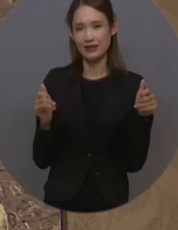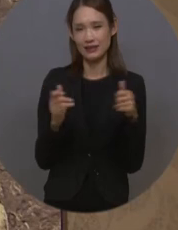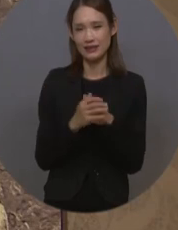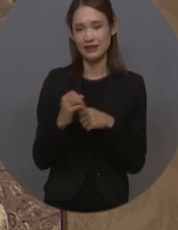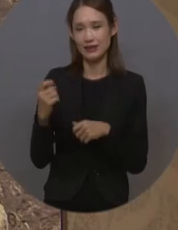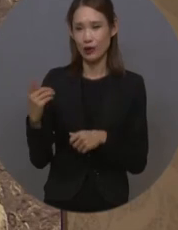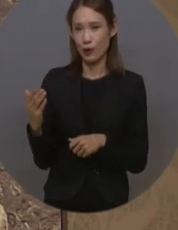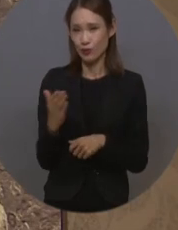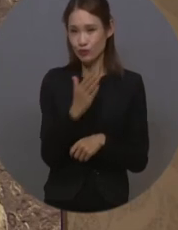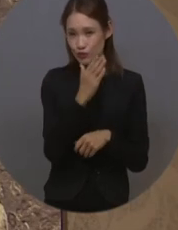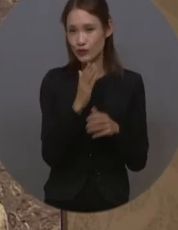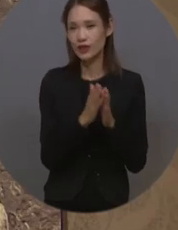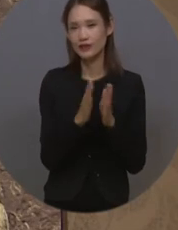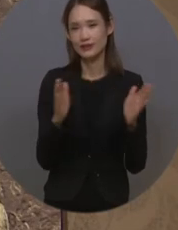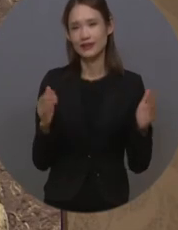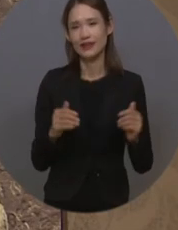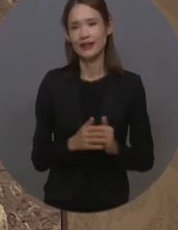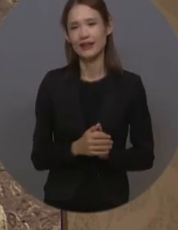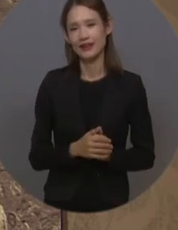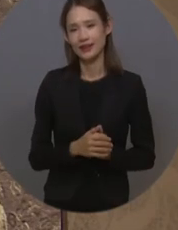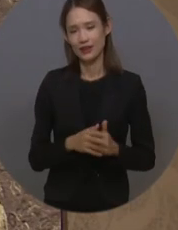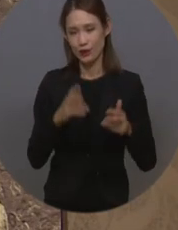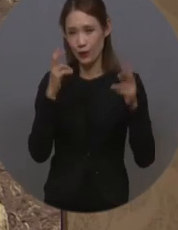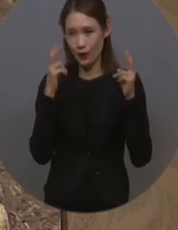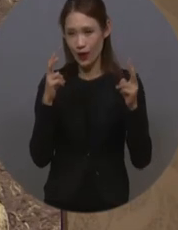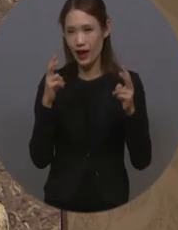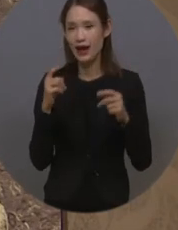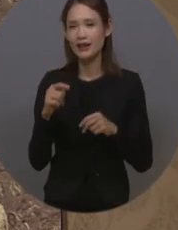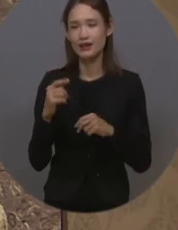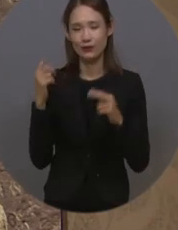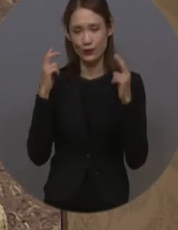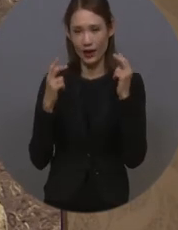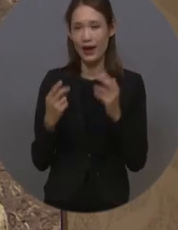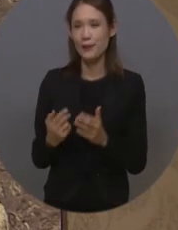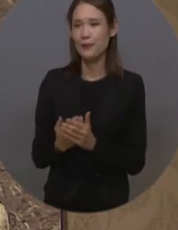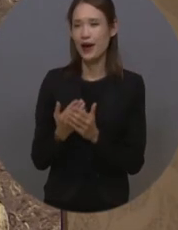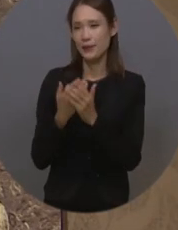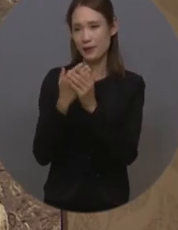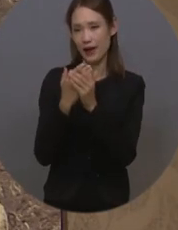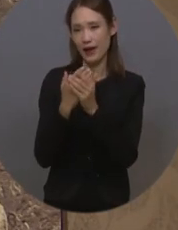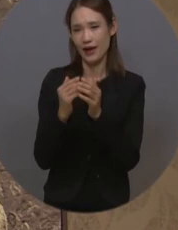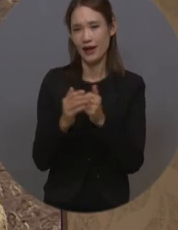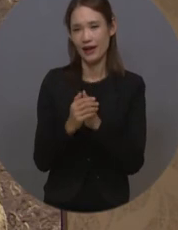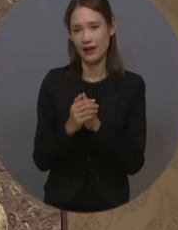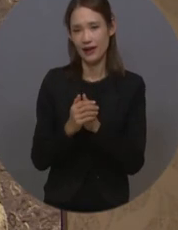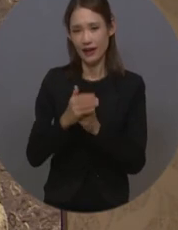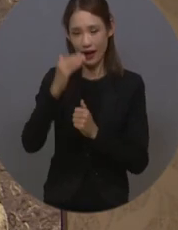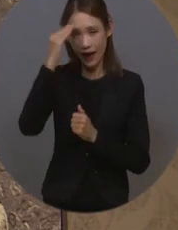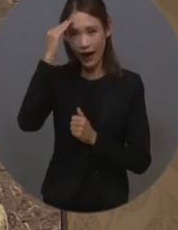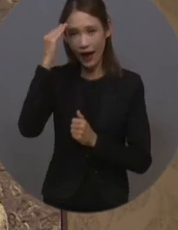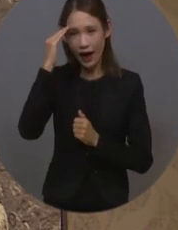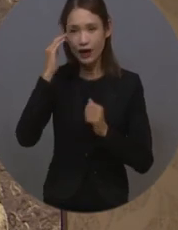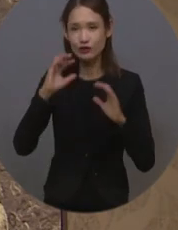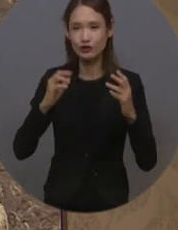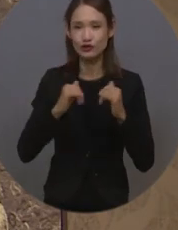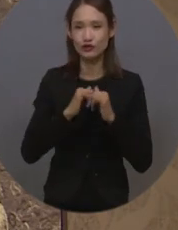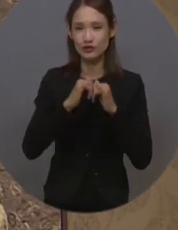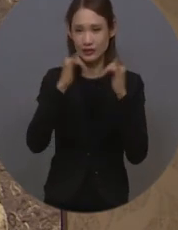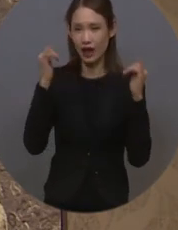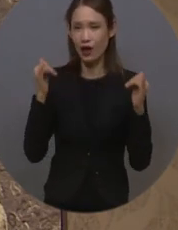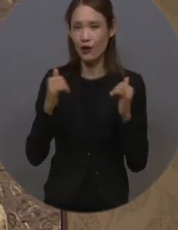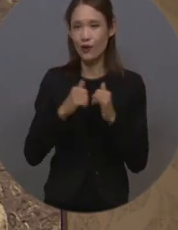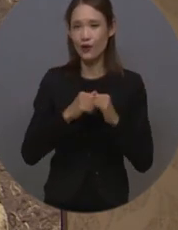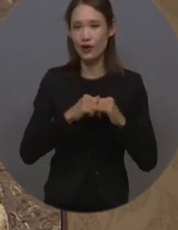장애인들로부터 시작된 회사지만 이 회사가 발전하면 우리나라의 우리 사회에 기울어진